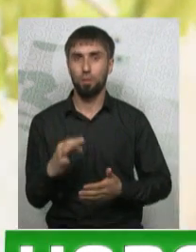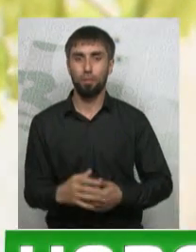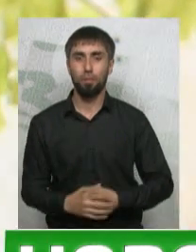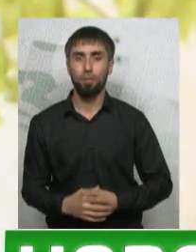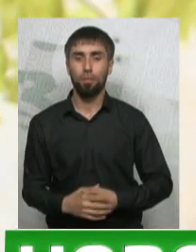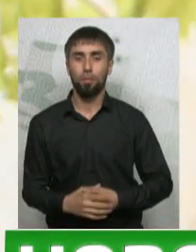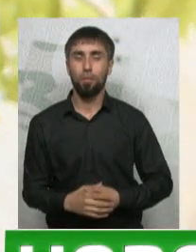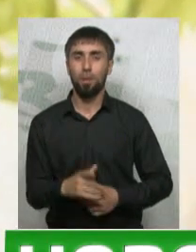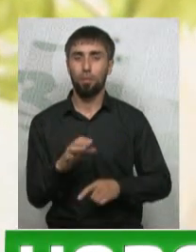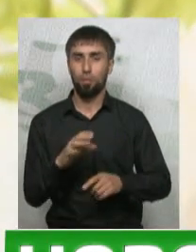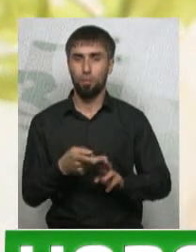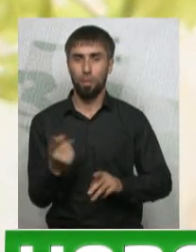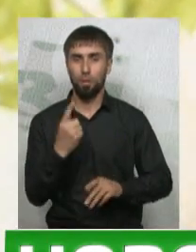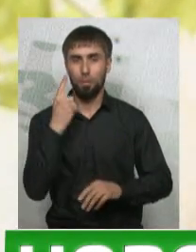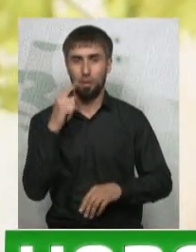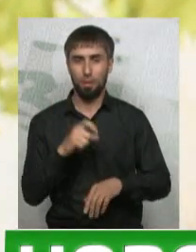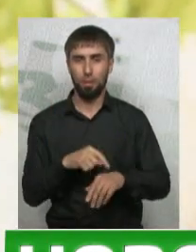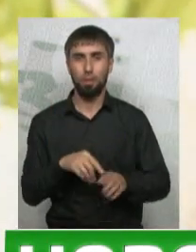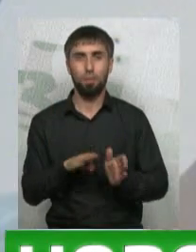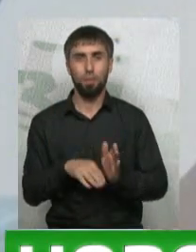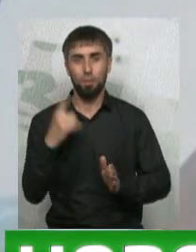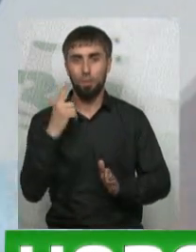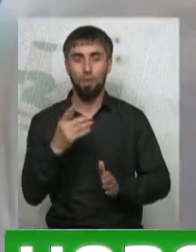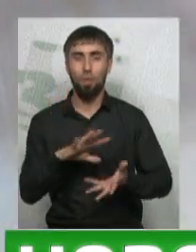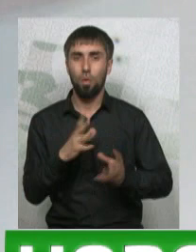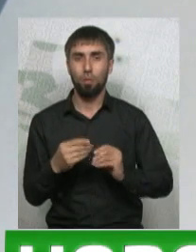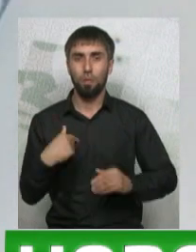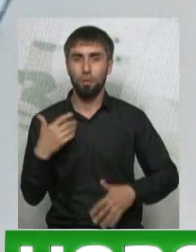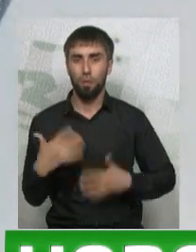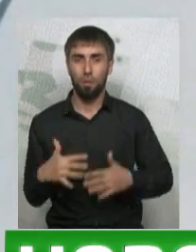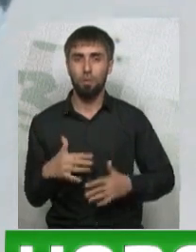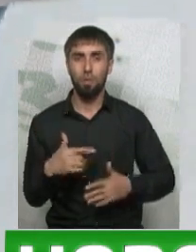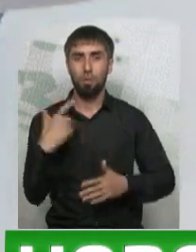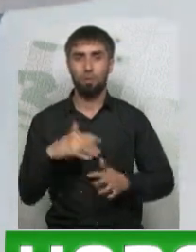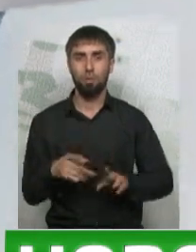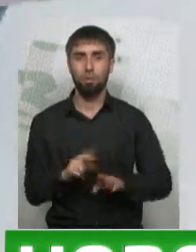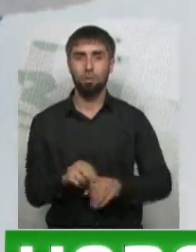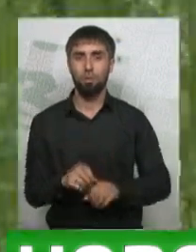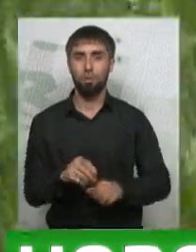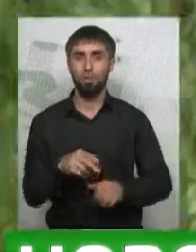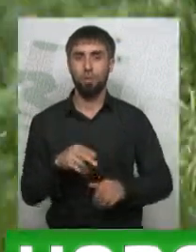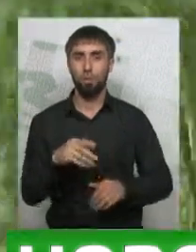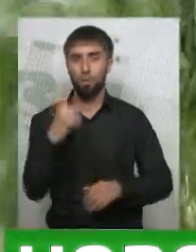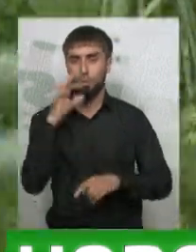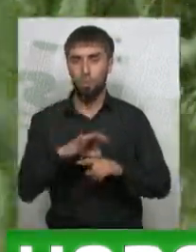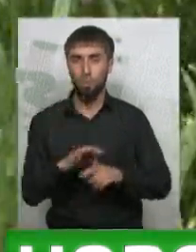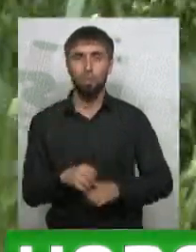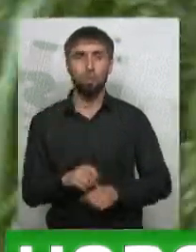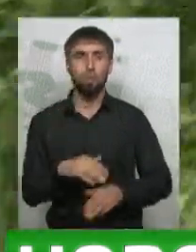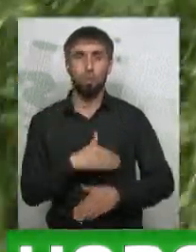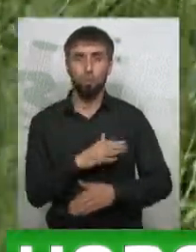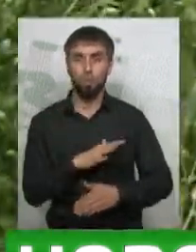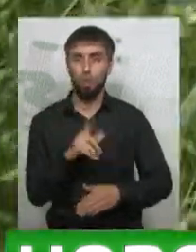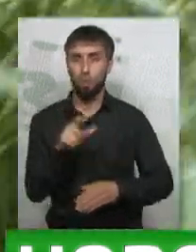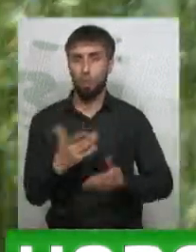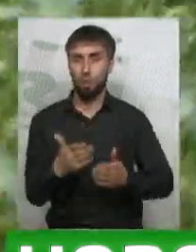5%. Симптомы на первый взгляд безобидные. Общее недомогание, ломота во всем теле, головная боль. Но если вовремя не оказать помощь,